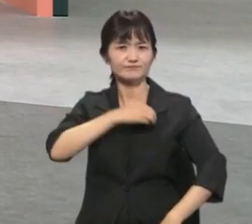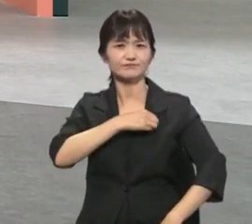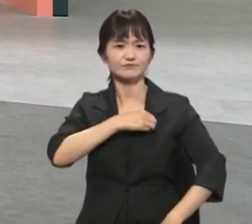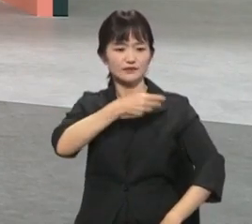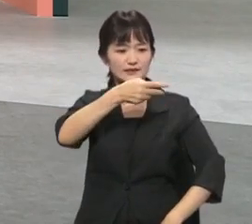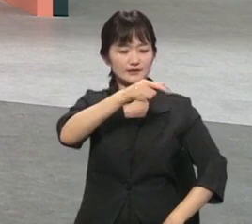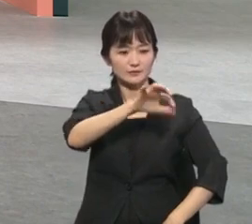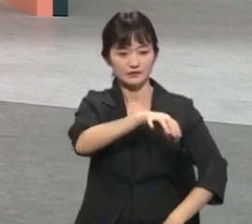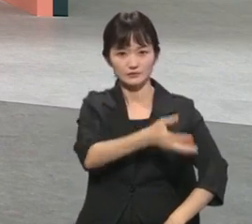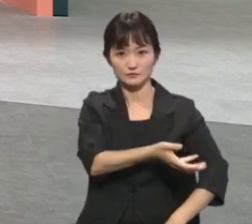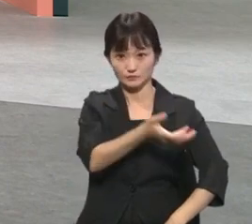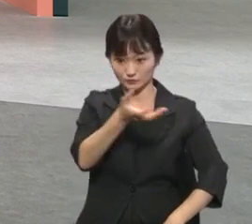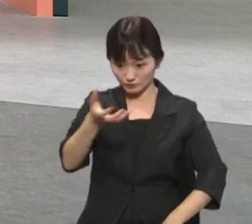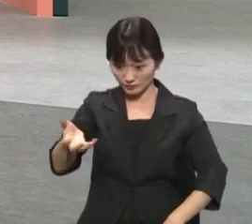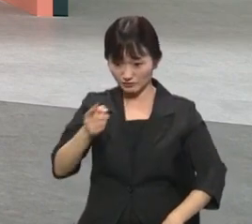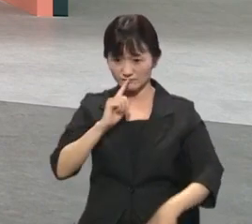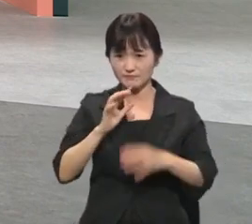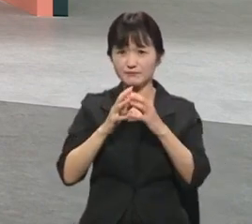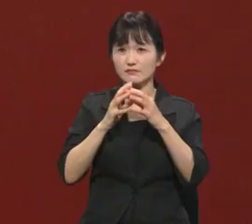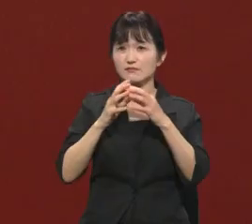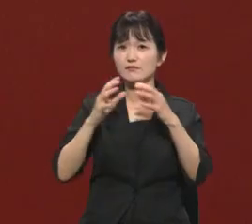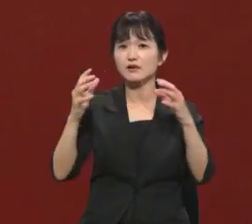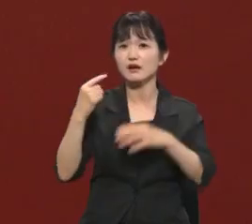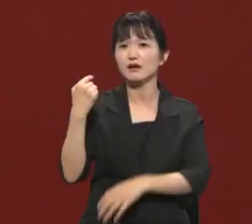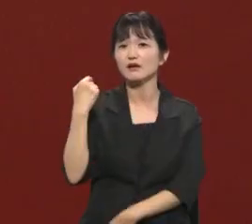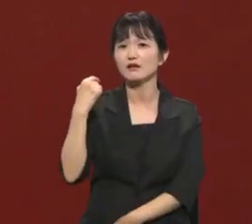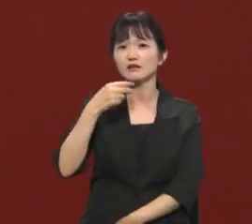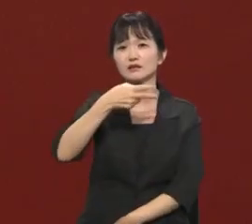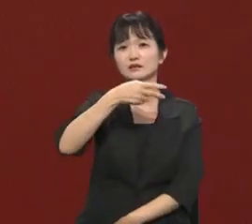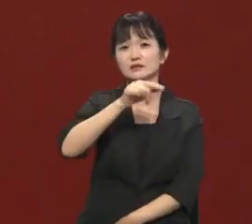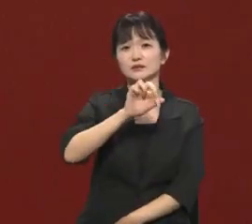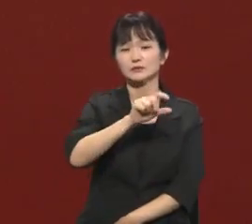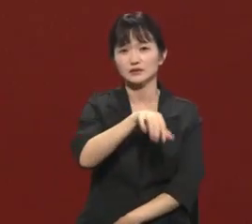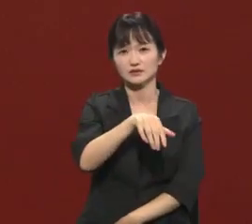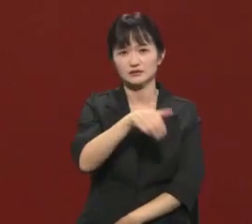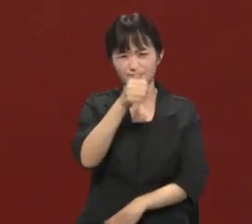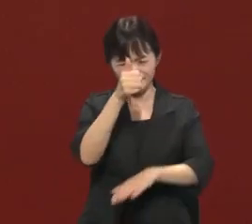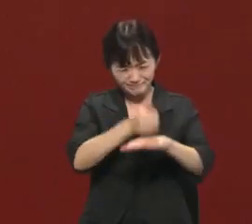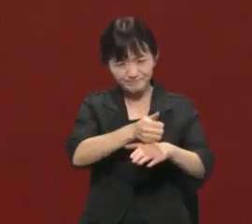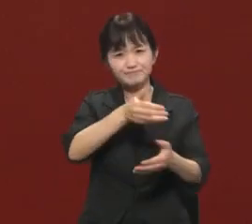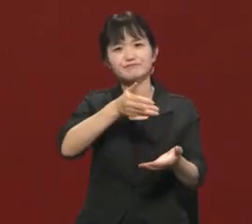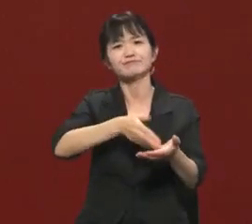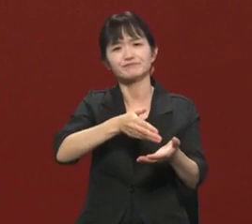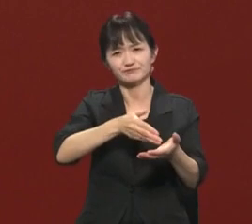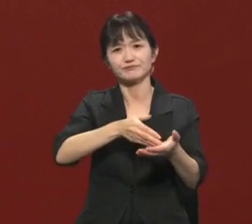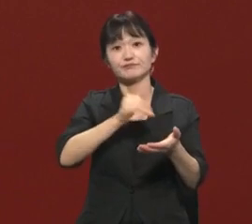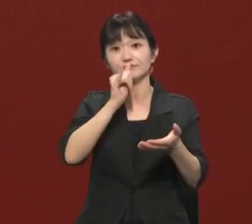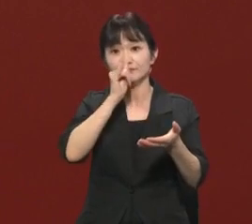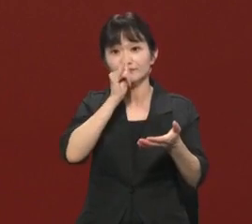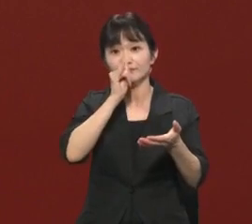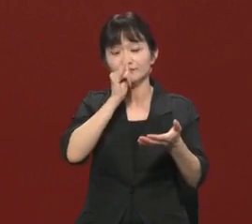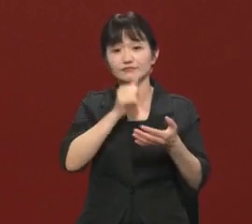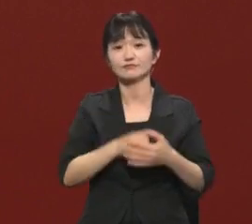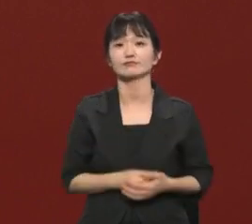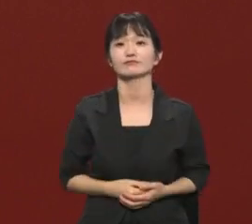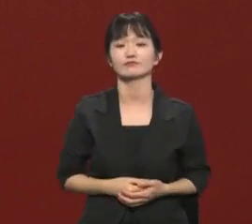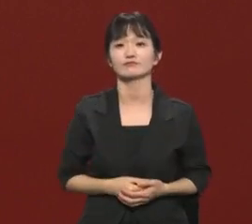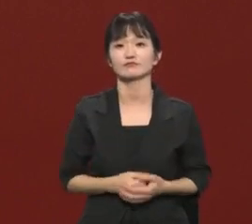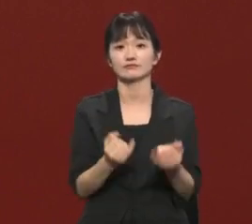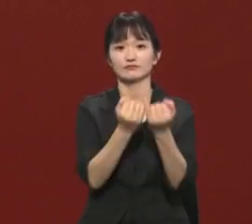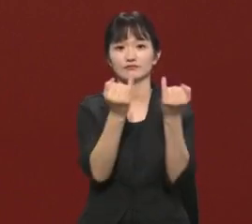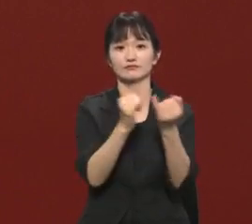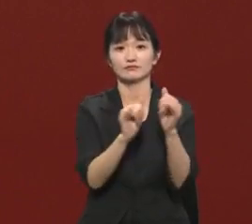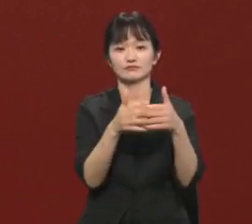수많은 놀란 끝에 어제 새만금에서 마지막 브리핑에 있었단 말이죠 현장 마지막 브리핑이었는데 이제